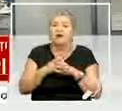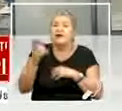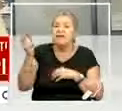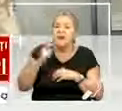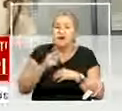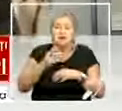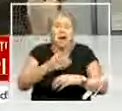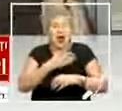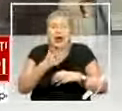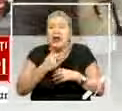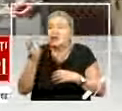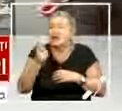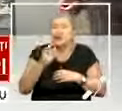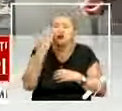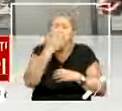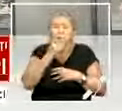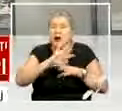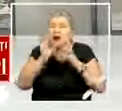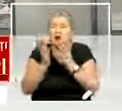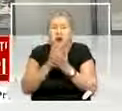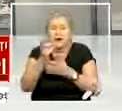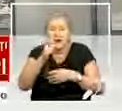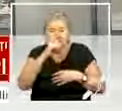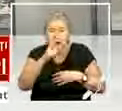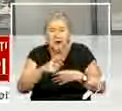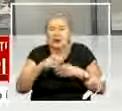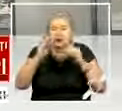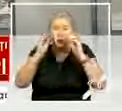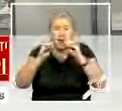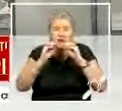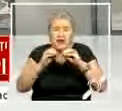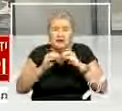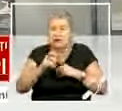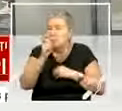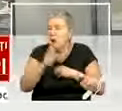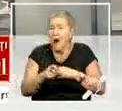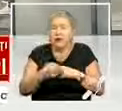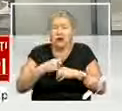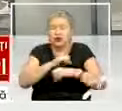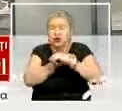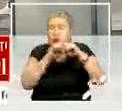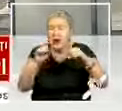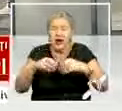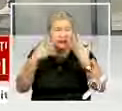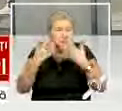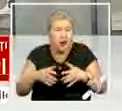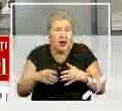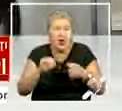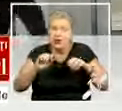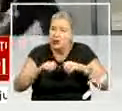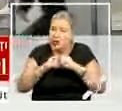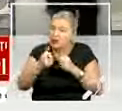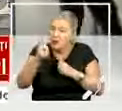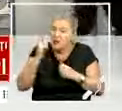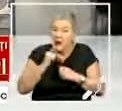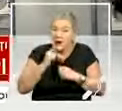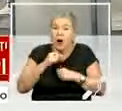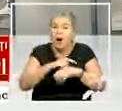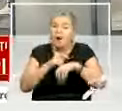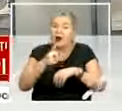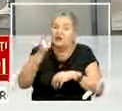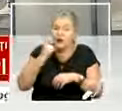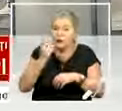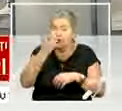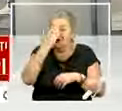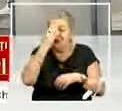elevi veniți de la toate școlile din Belgrad, sunt profesori, sunt oameni șocați și îndurerați de tragedia de ieri. În urmă cu o oră, în fața